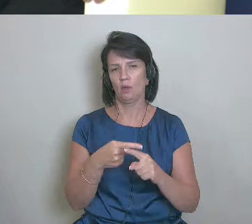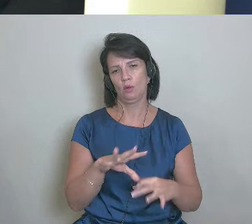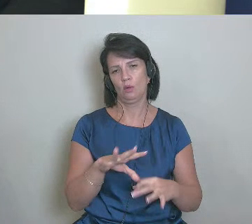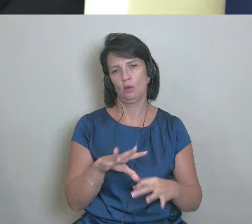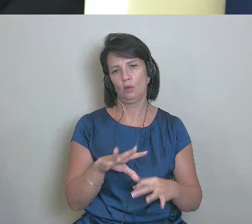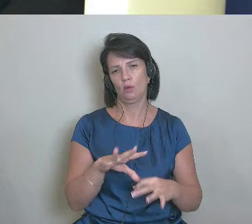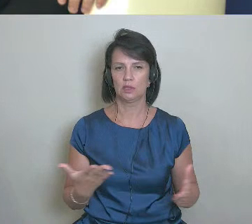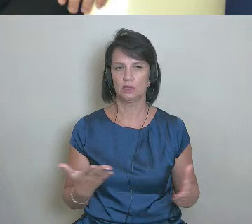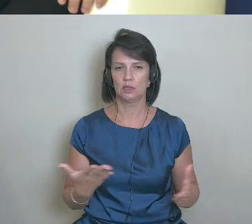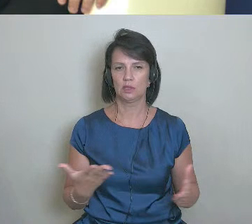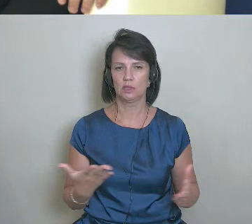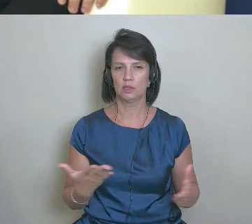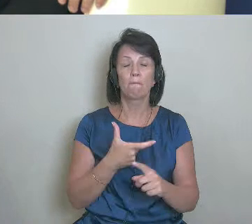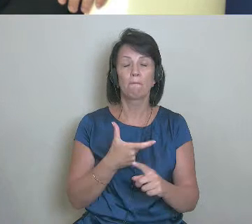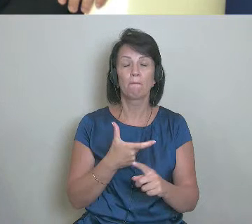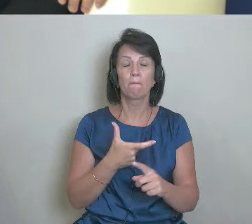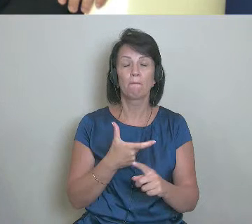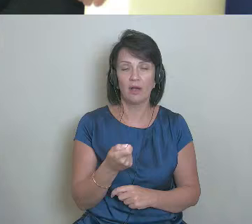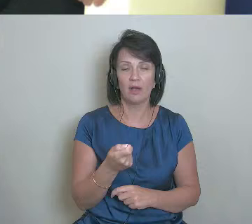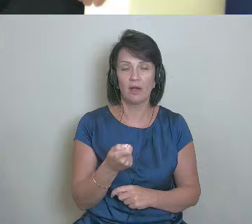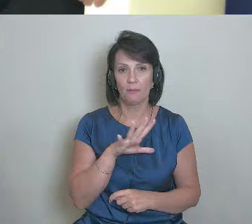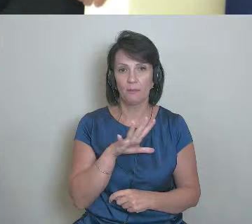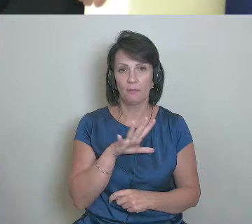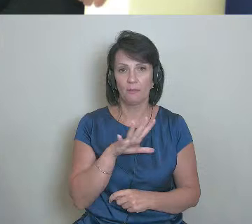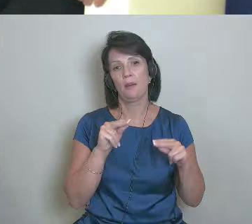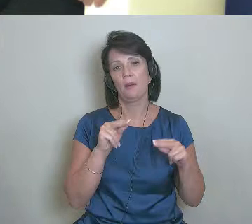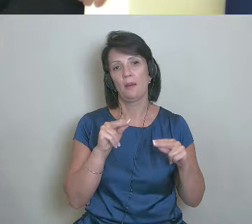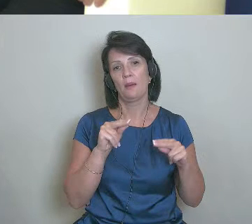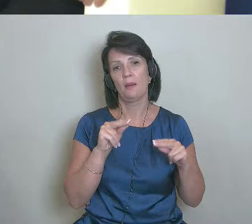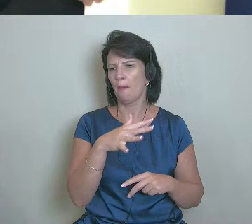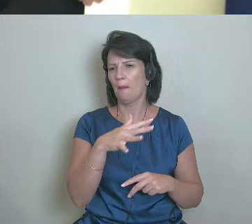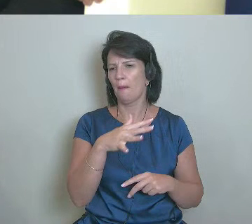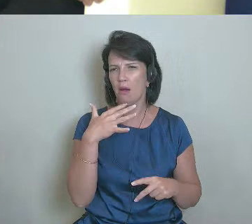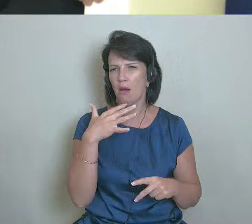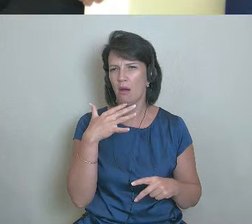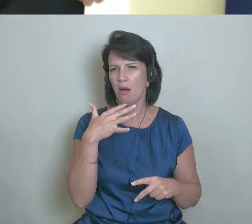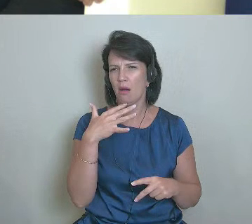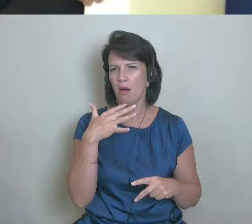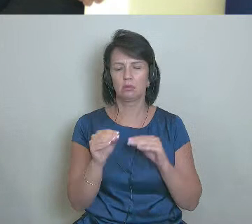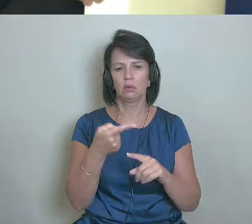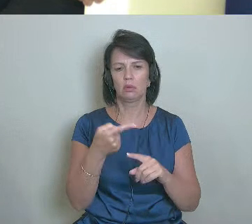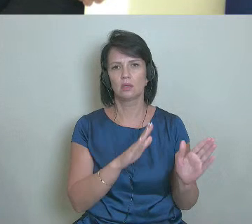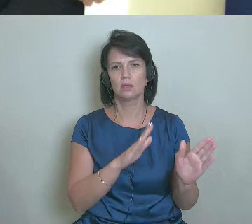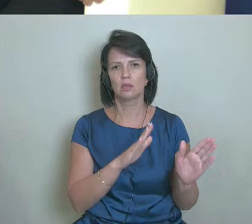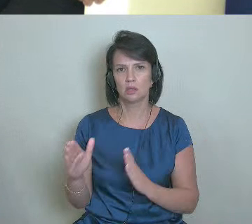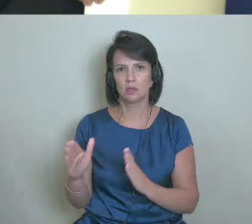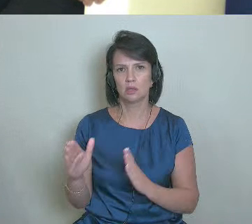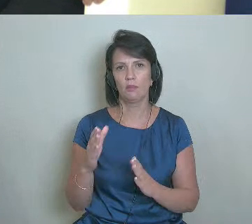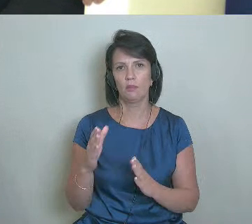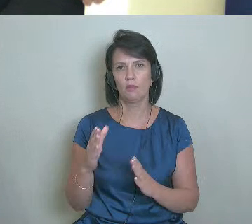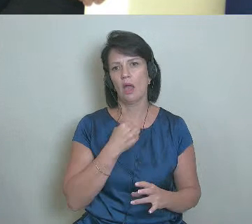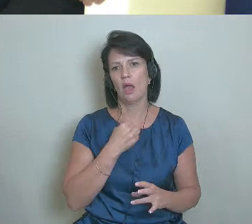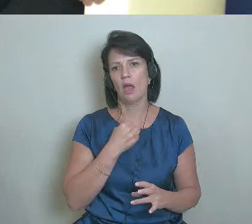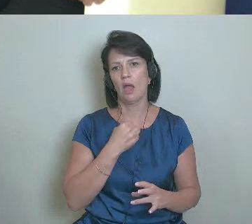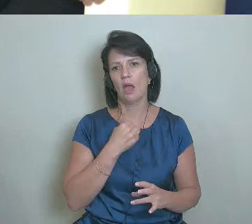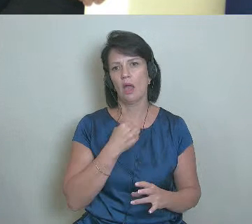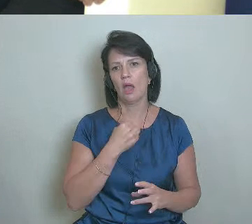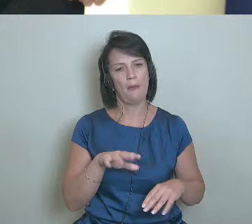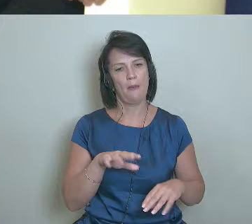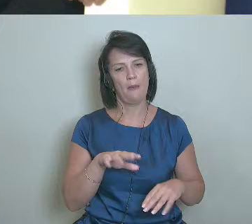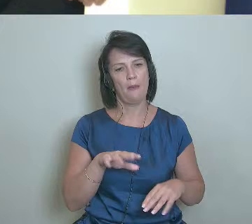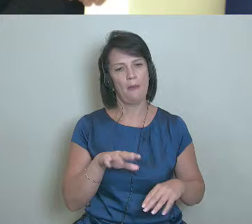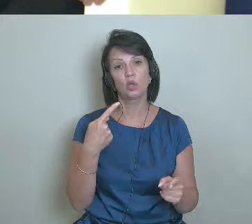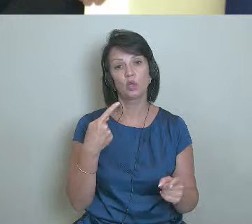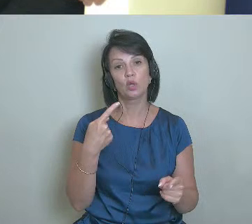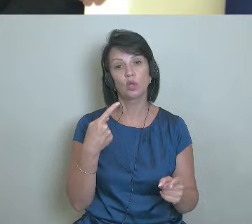that would make our life better. We tried our best on that, but somehow it didn't work. So a lot of elements of the system are